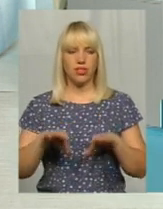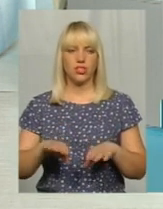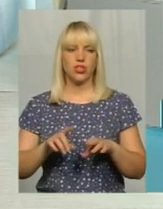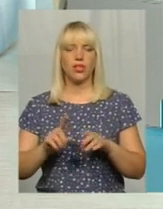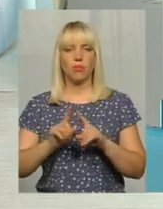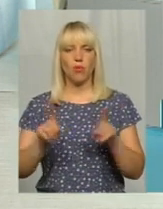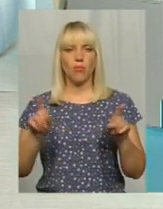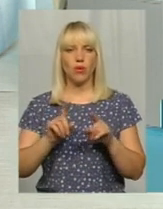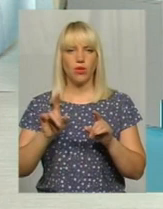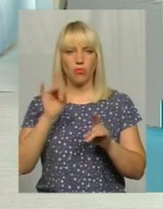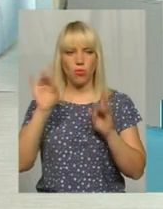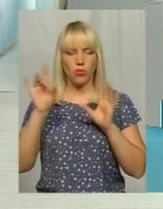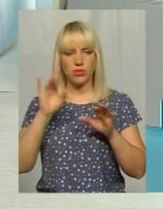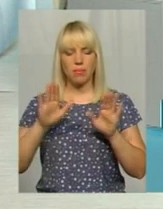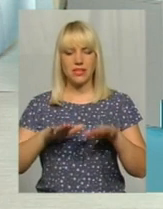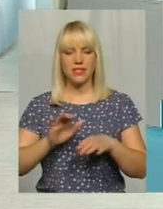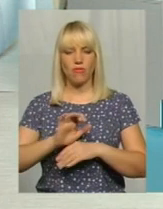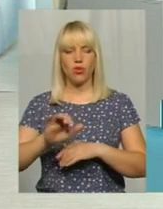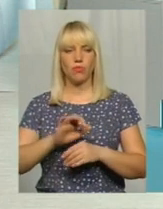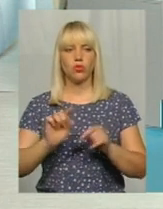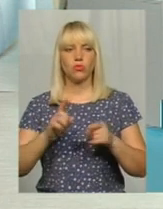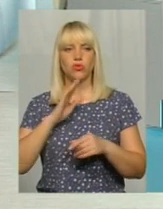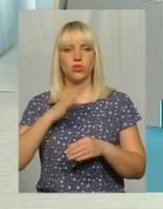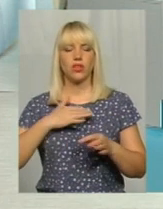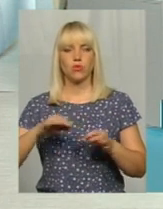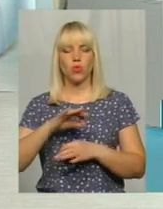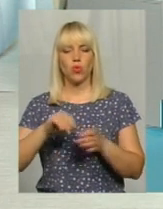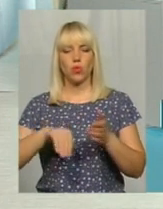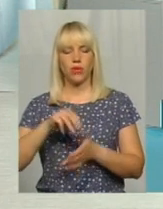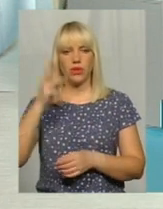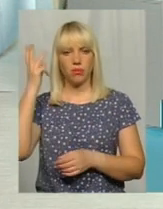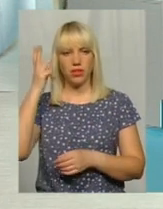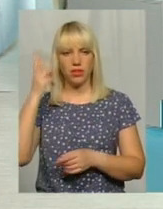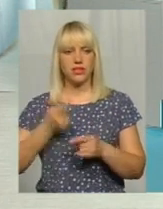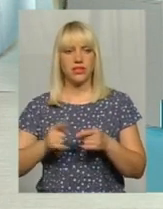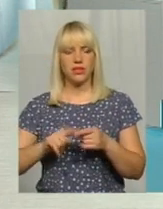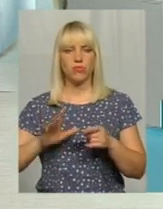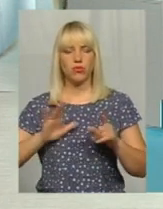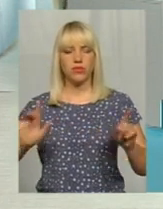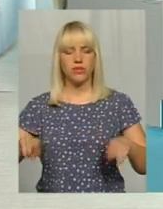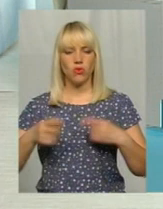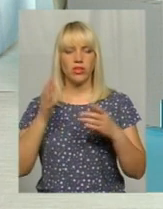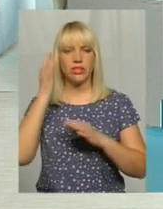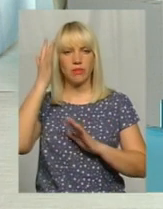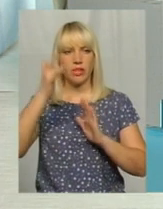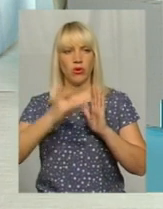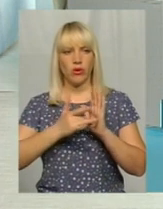виробника? Тому що наш проект «Купуй Хмельницьке» взагалі був створений з метою